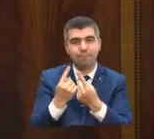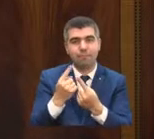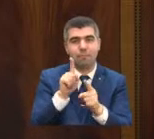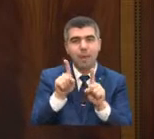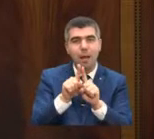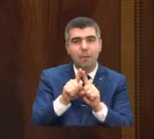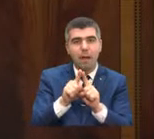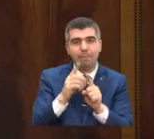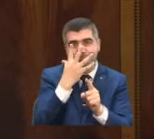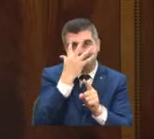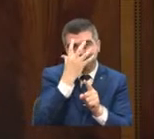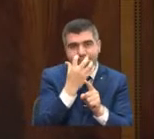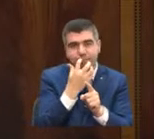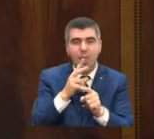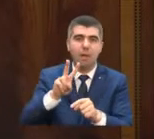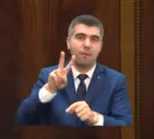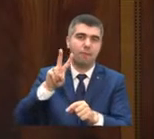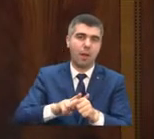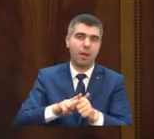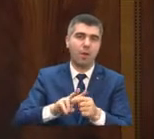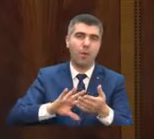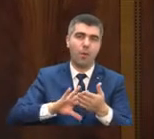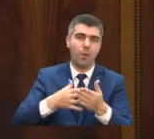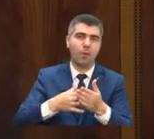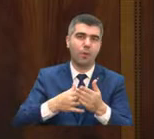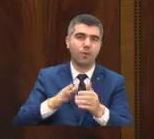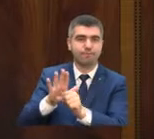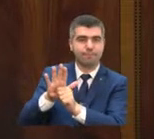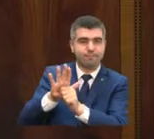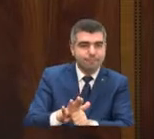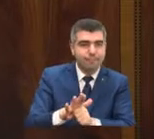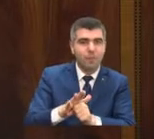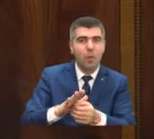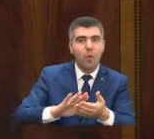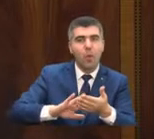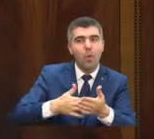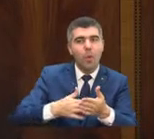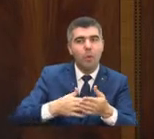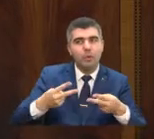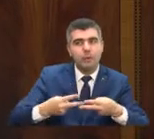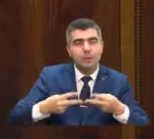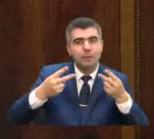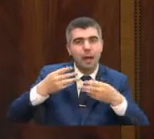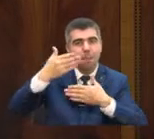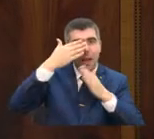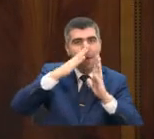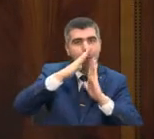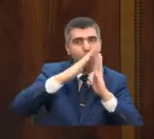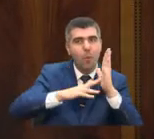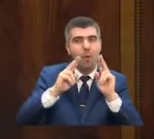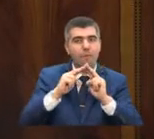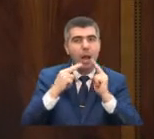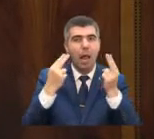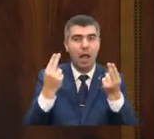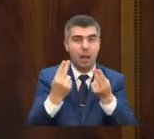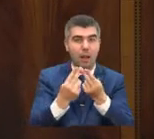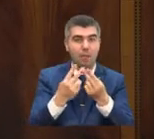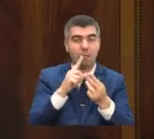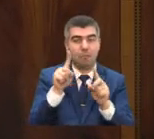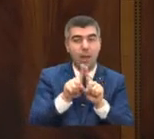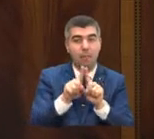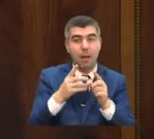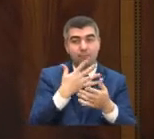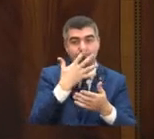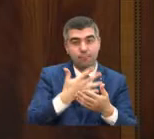يمكن إطلاقاً التضرع بأوضاع الهشاشة والتهميش لتبرير الأفعال الإرهابية الآثمة. فالإرهاب يبقى فعلا مدانا